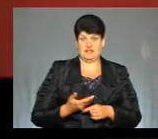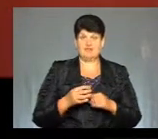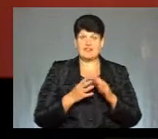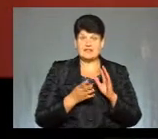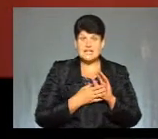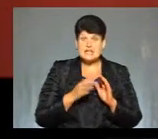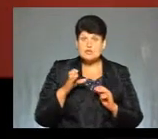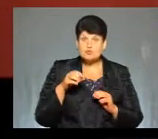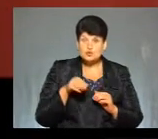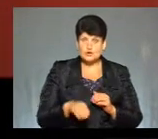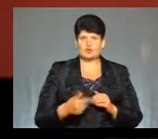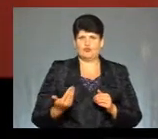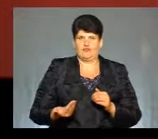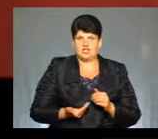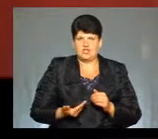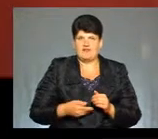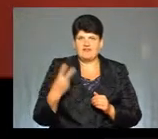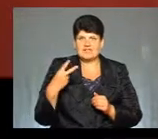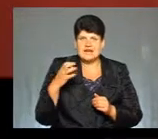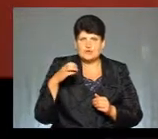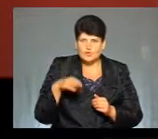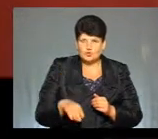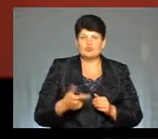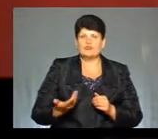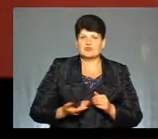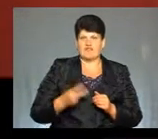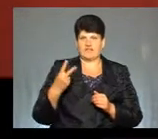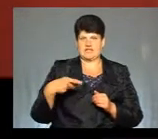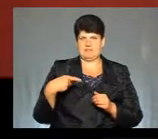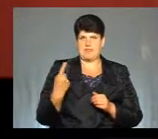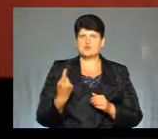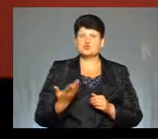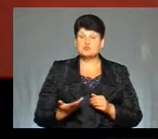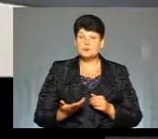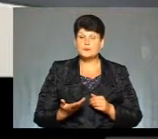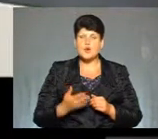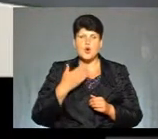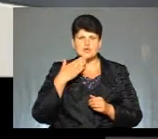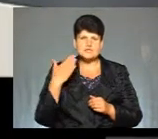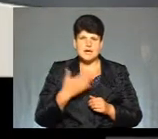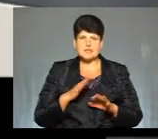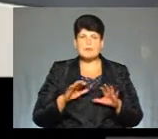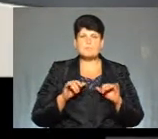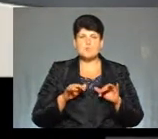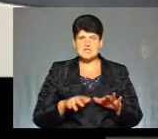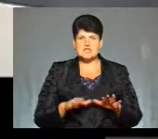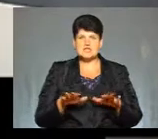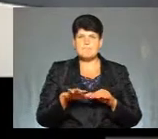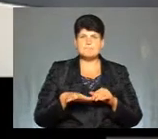19 столітті, тому він живий в 20 столітті, тому він живий в 21-му. Останні події Майдану